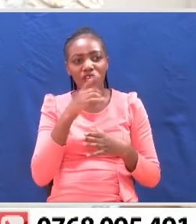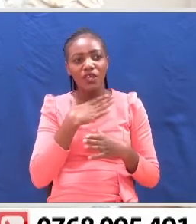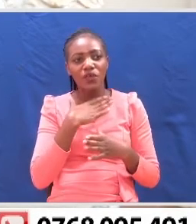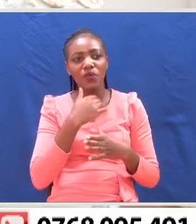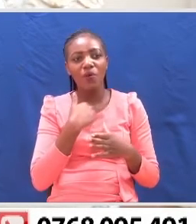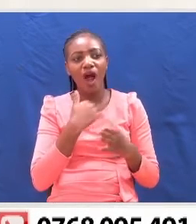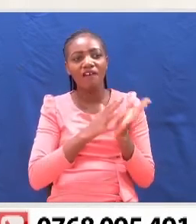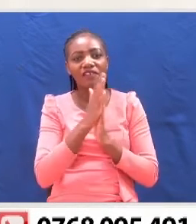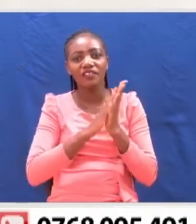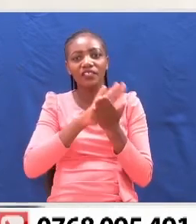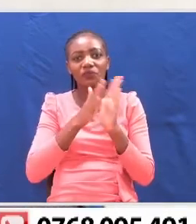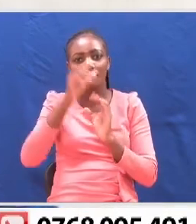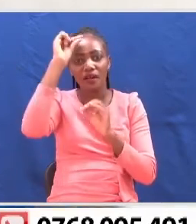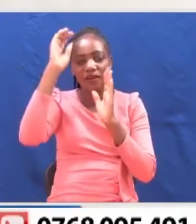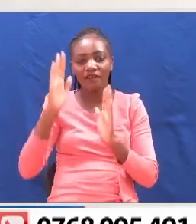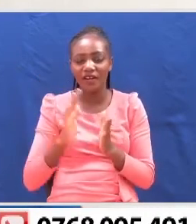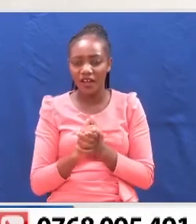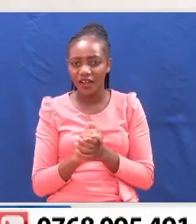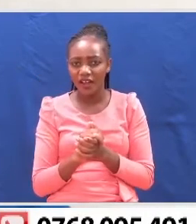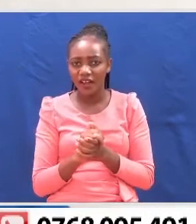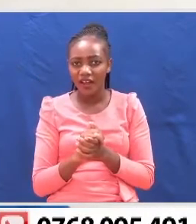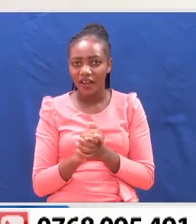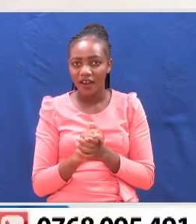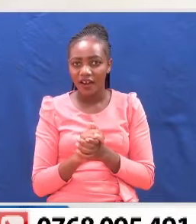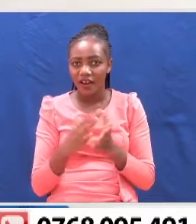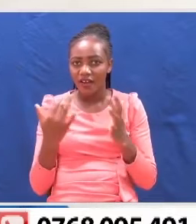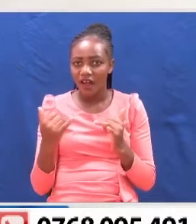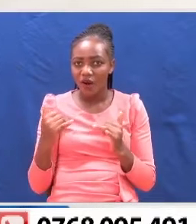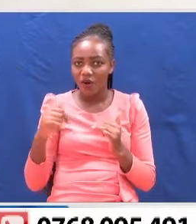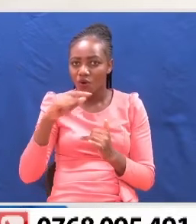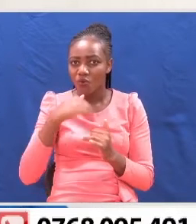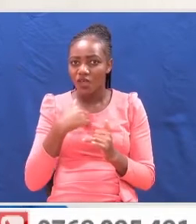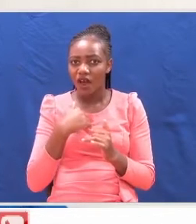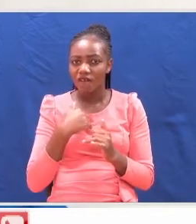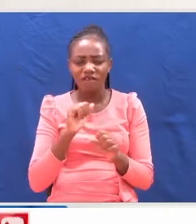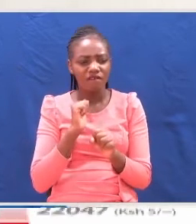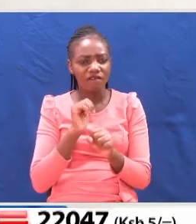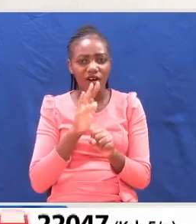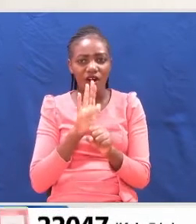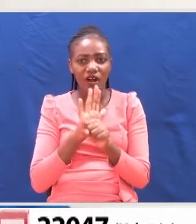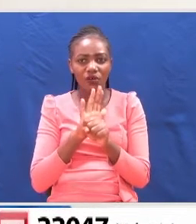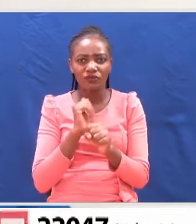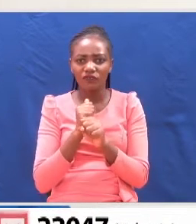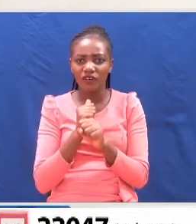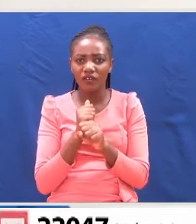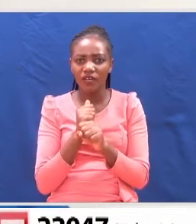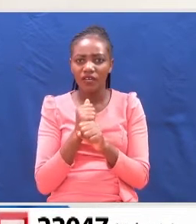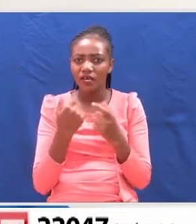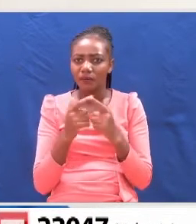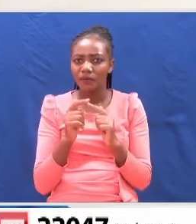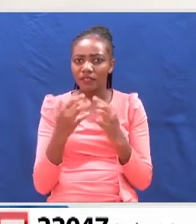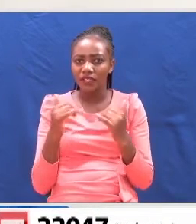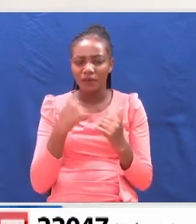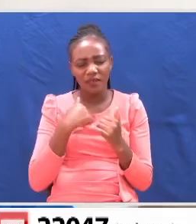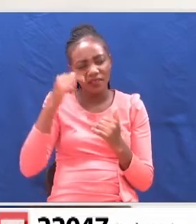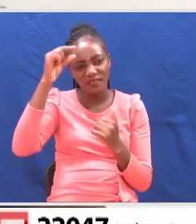tena. Siwezi kusema kwa wakati huu, kuna pressure mingi sana kutoka kule kwamba niweze kurudi, lakini nafikiria uamuzi